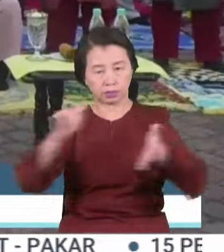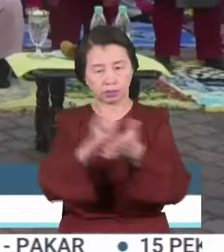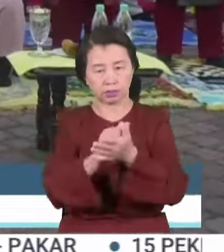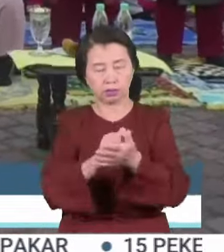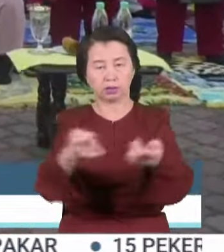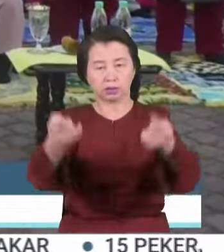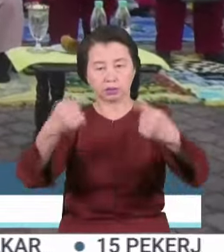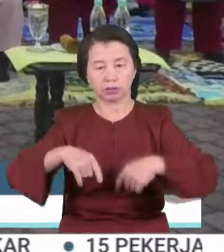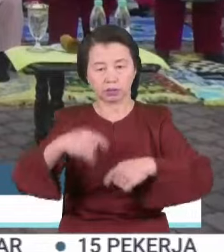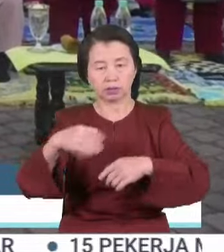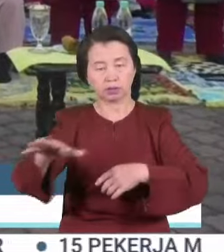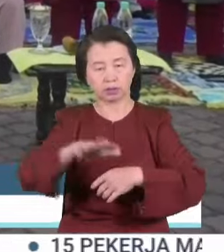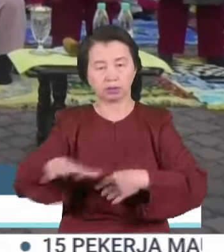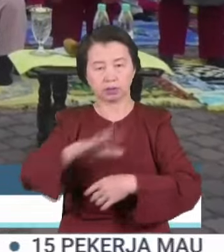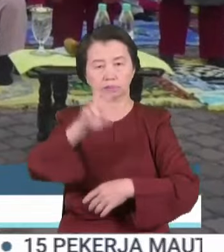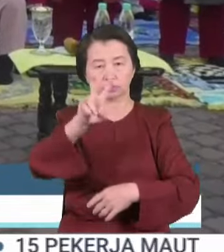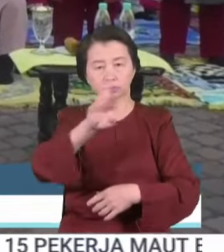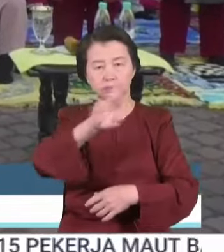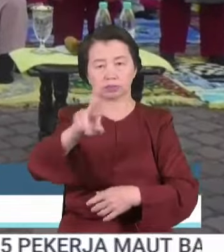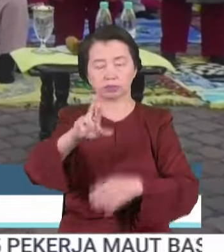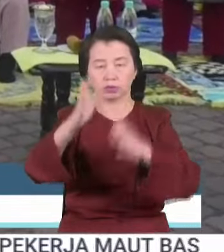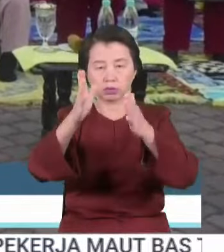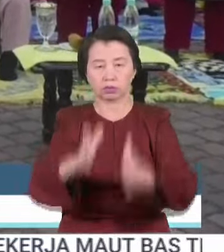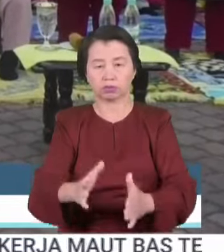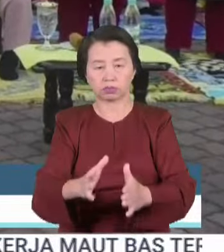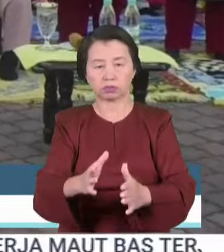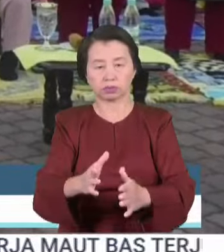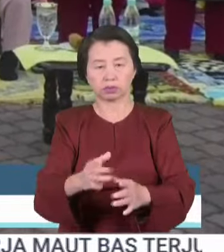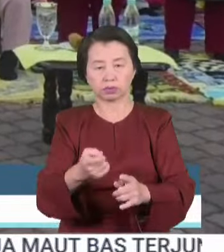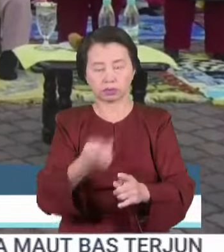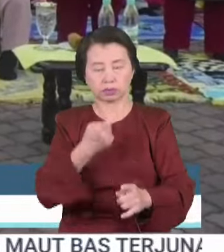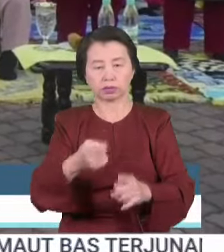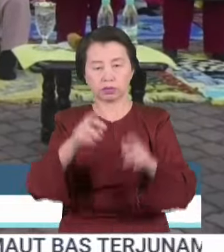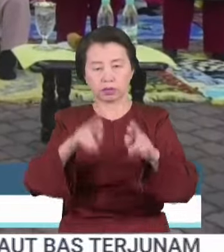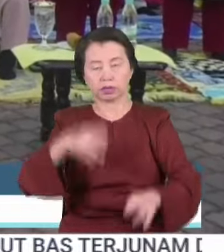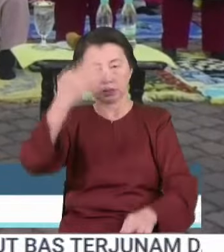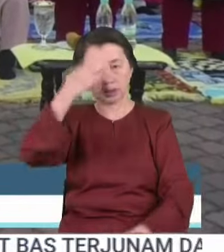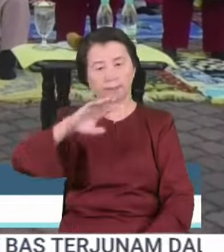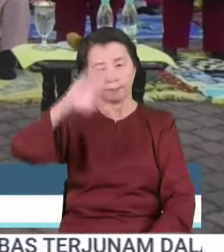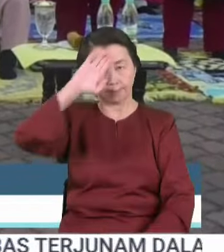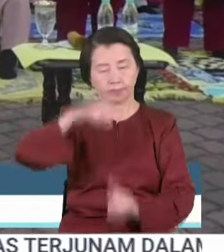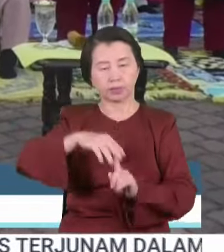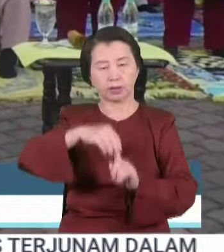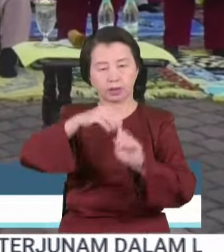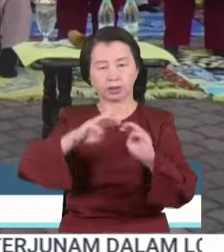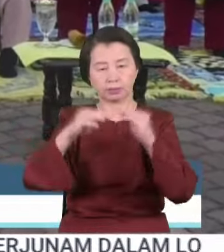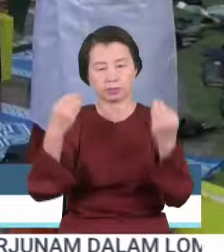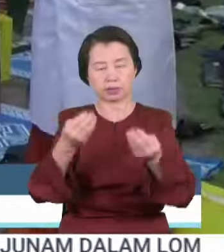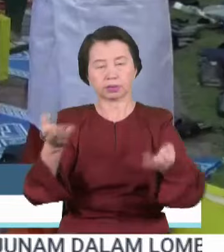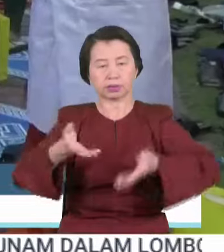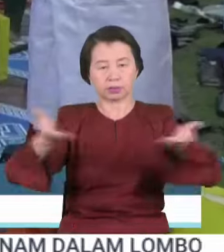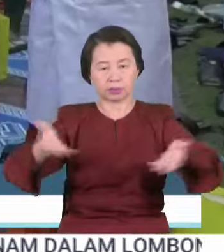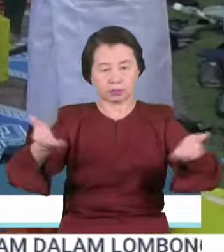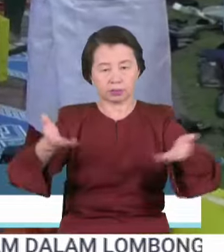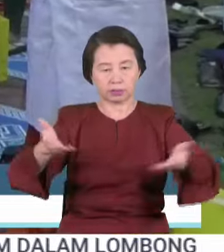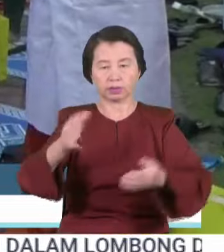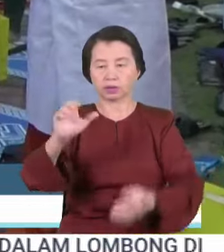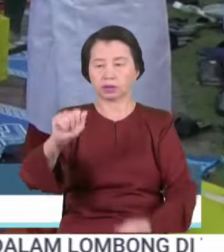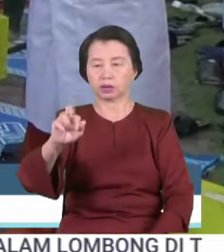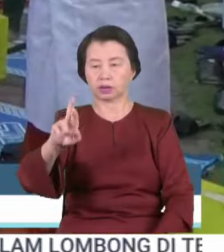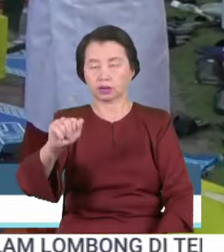turut dihadiri lebih hampir 2,000 tetamu yang terdiri daripada rakyat Perlis khususnya masyarakat setempat di sekitar